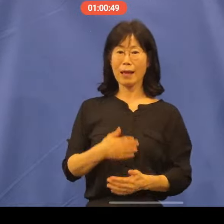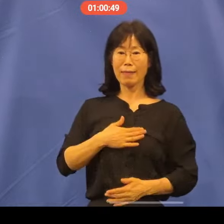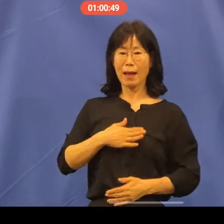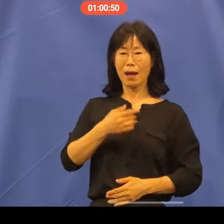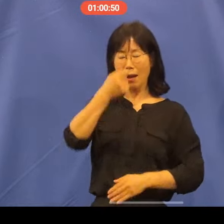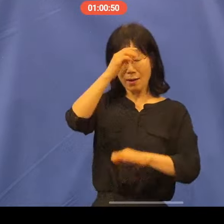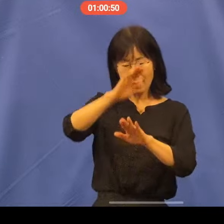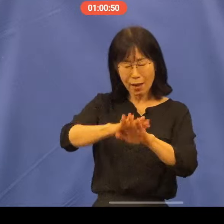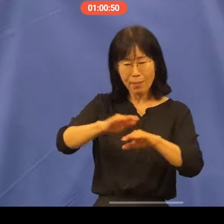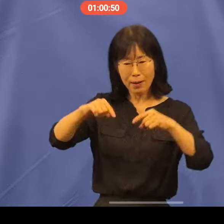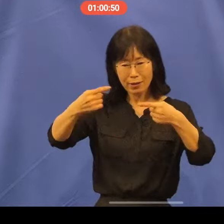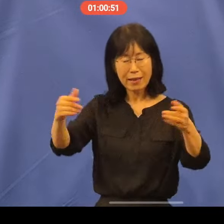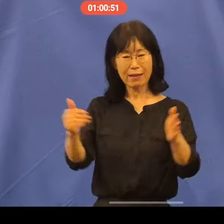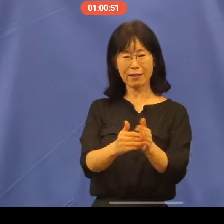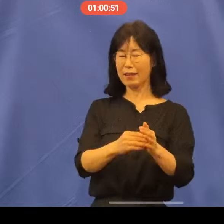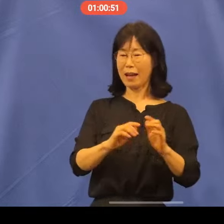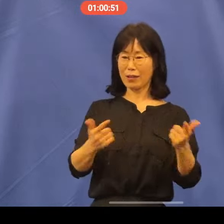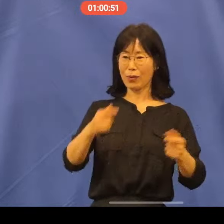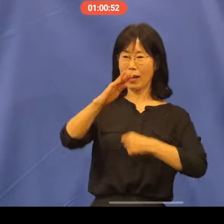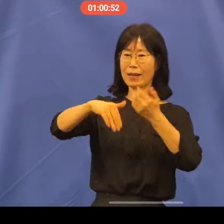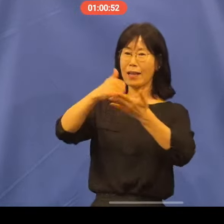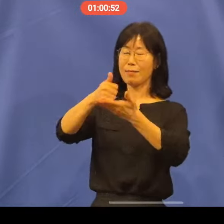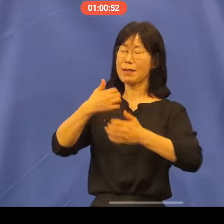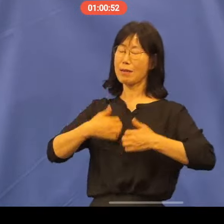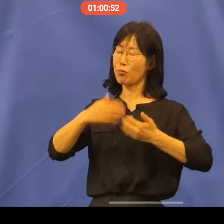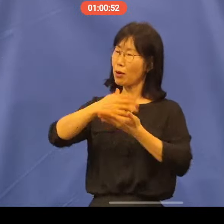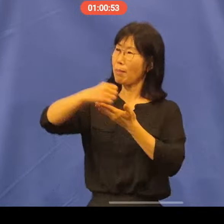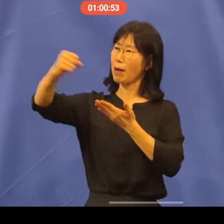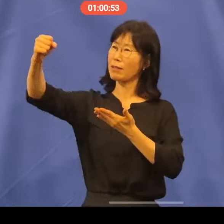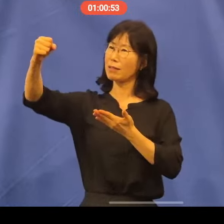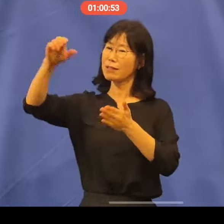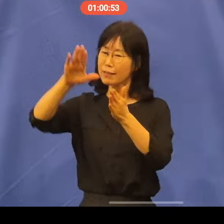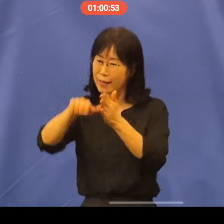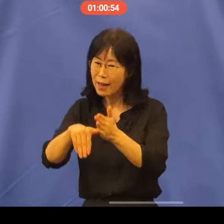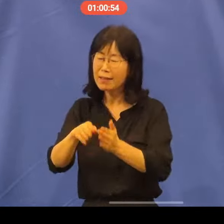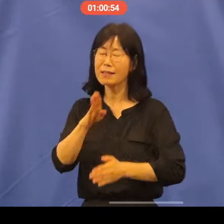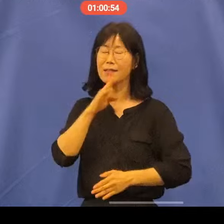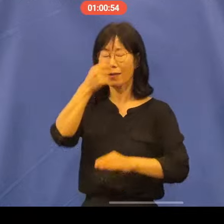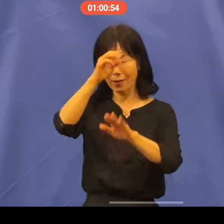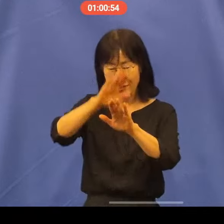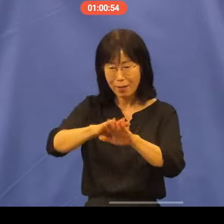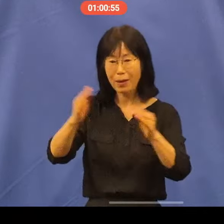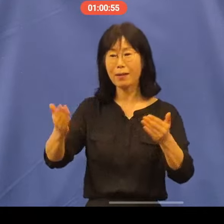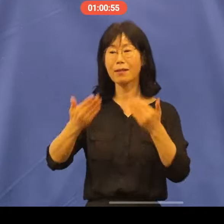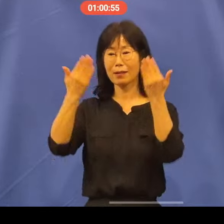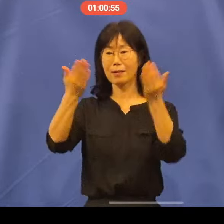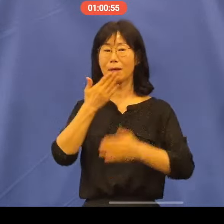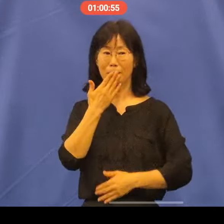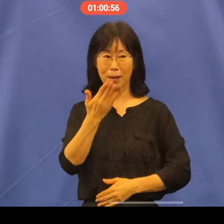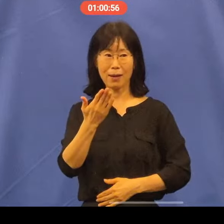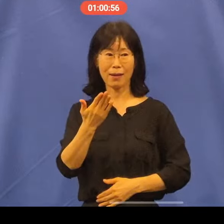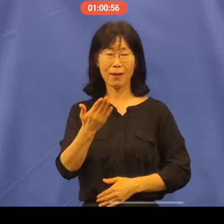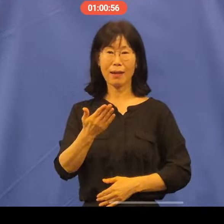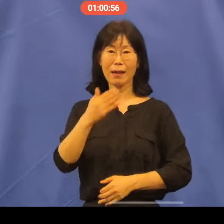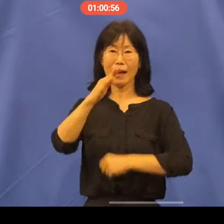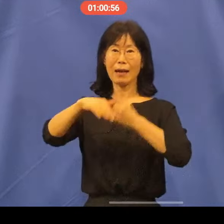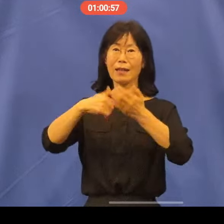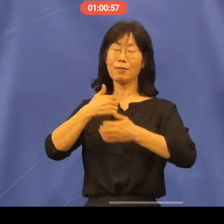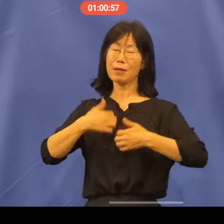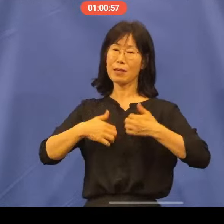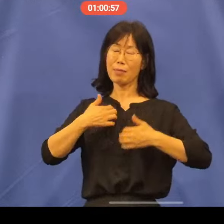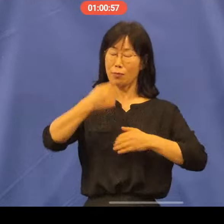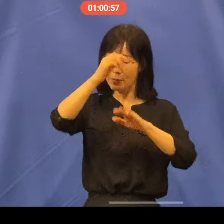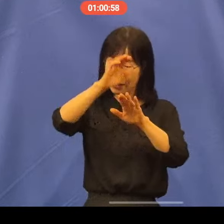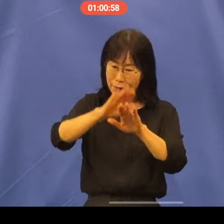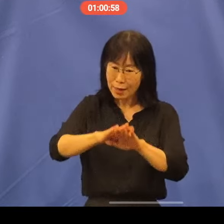우리가 드렸다가 아니에요. 하나님이 받으셔야 그 예배가 종결되는 거예요. 하나님이 받으시는 예배는 어떤 것입니까? 하나님의 마음에 닿는